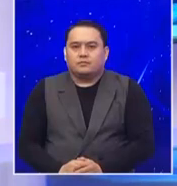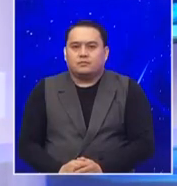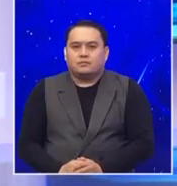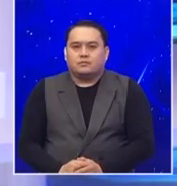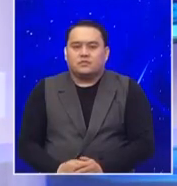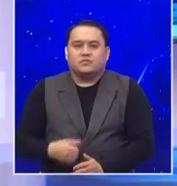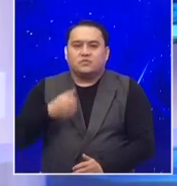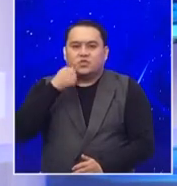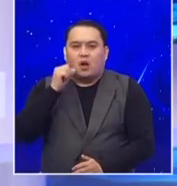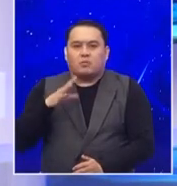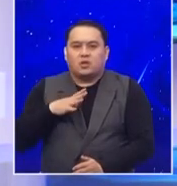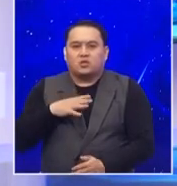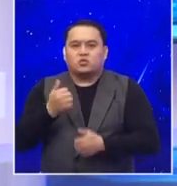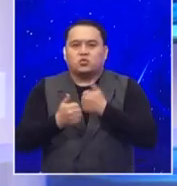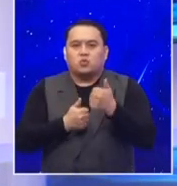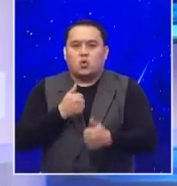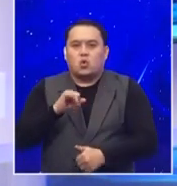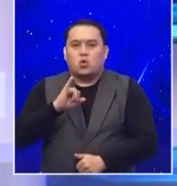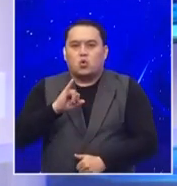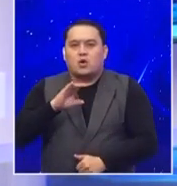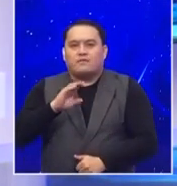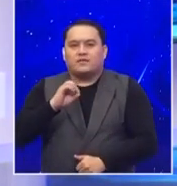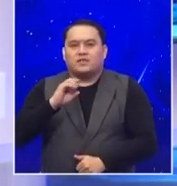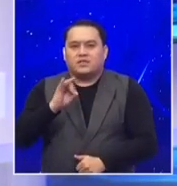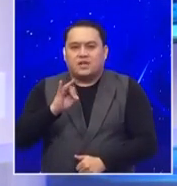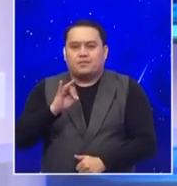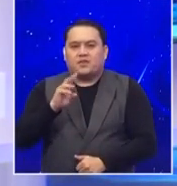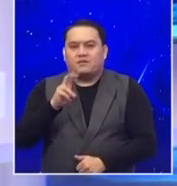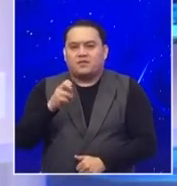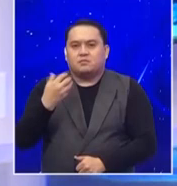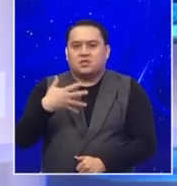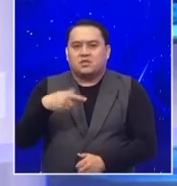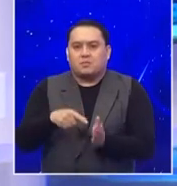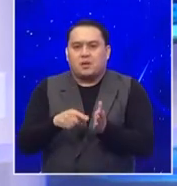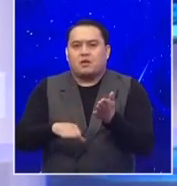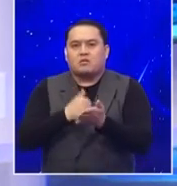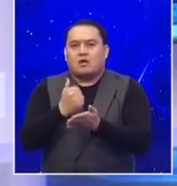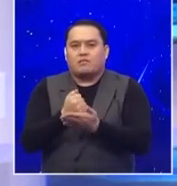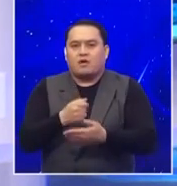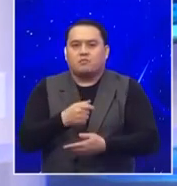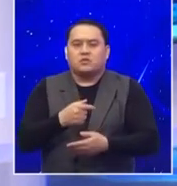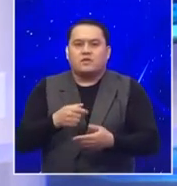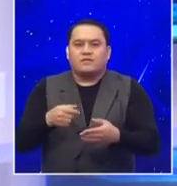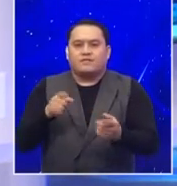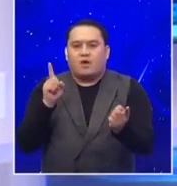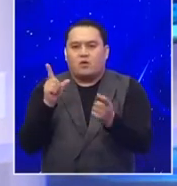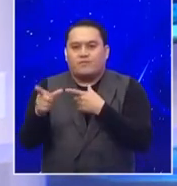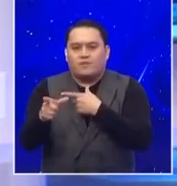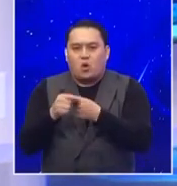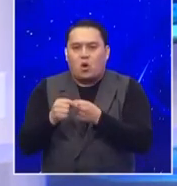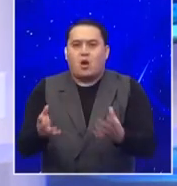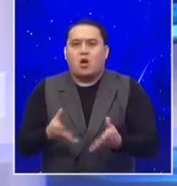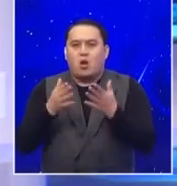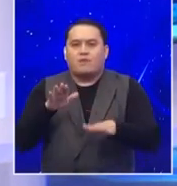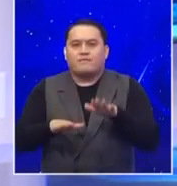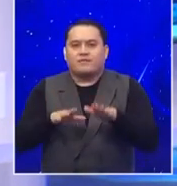Вчера состоялся масштабный турнир UFC 257 этого года. В главном бою вечера за звание претендента за титул в легком